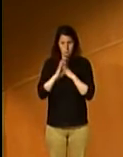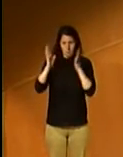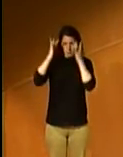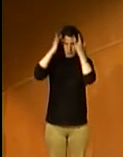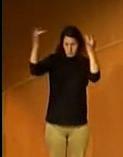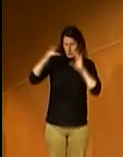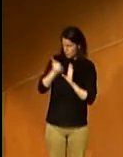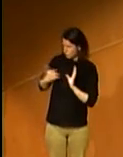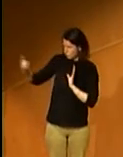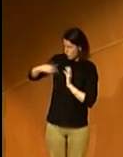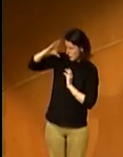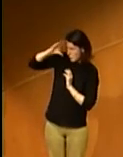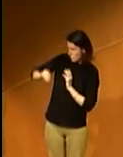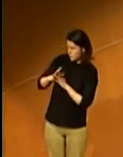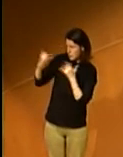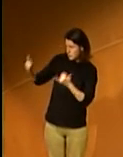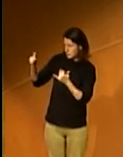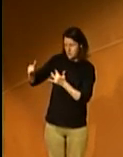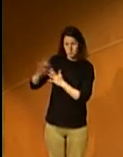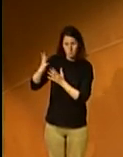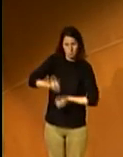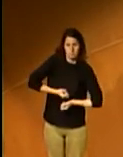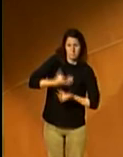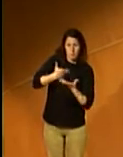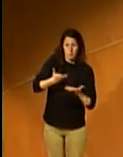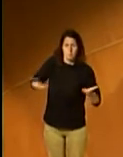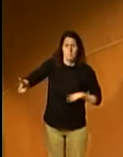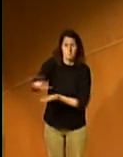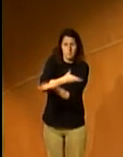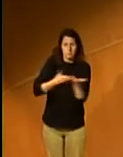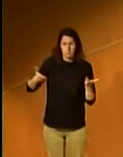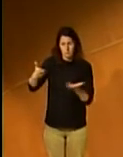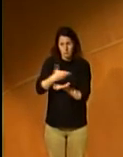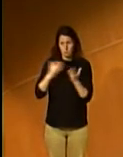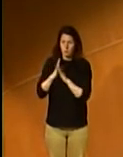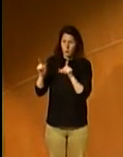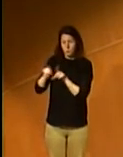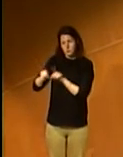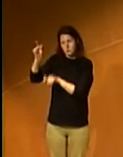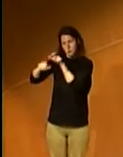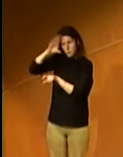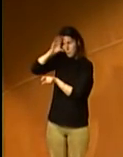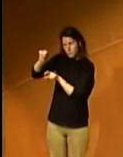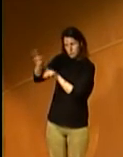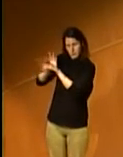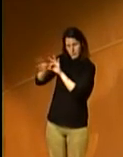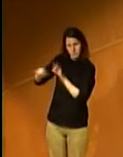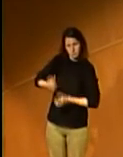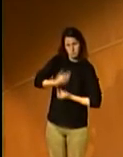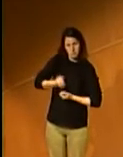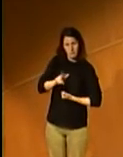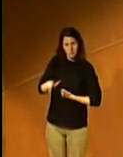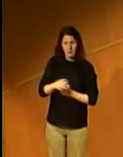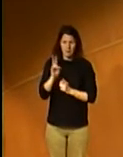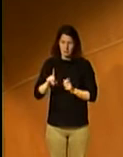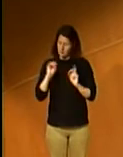des professionnels et des personnes concernées que nous avons invitées. Et voilà, nous sommes très heureux d'être avec